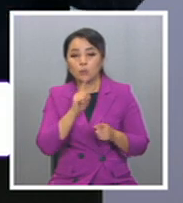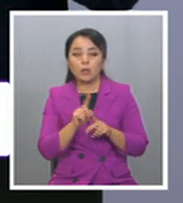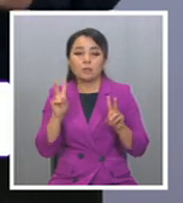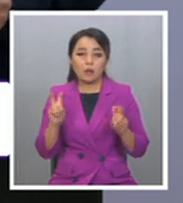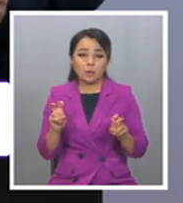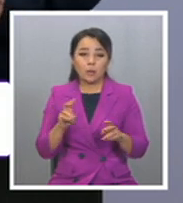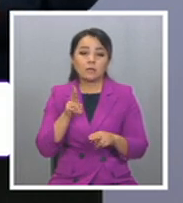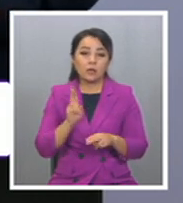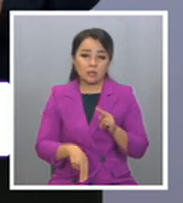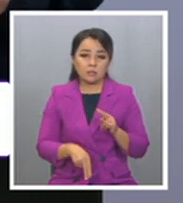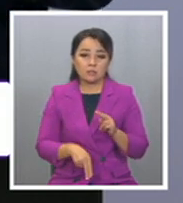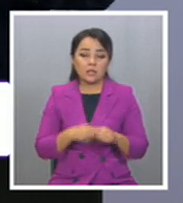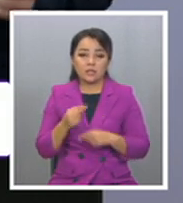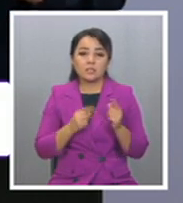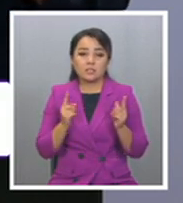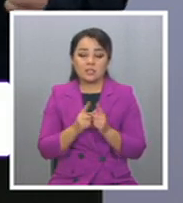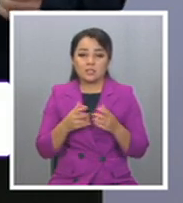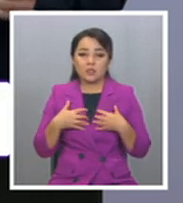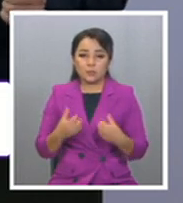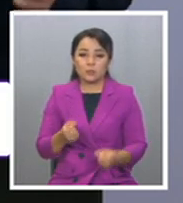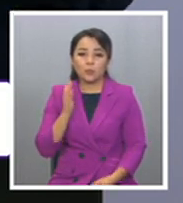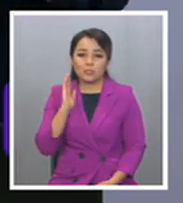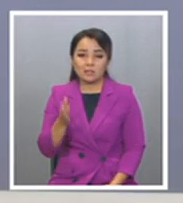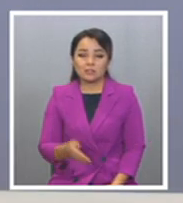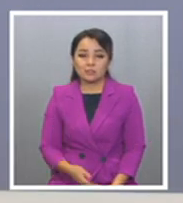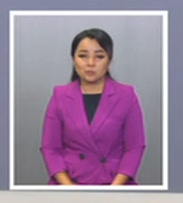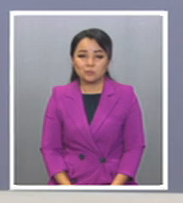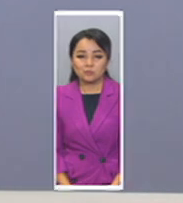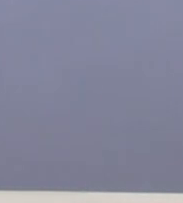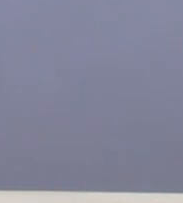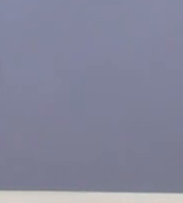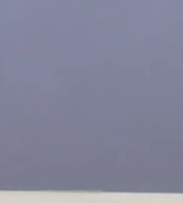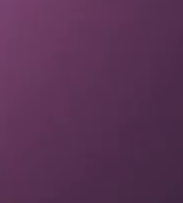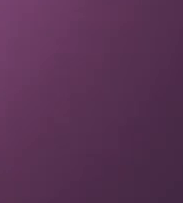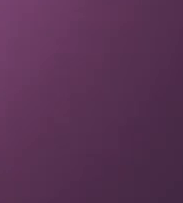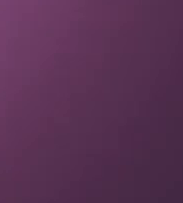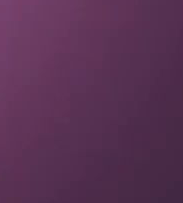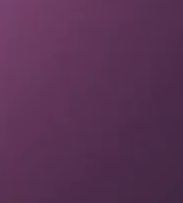аяқталды. Келесі кездескенше сау сәлеметті болыңыздар.